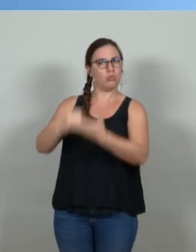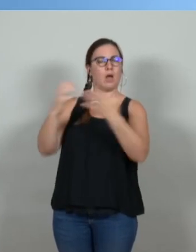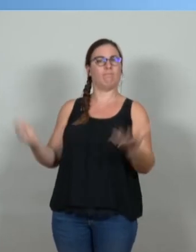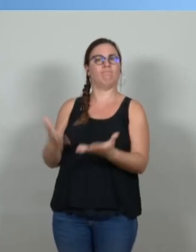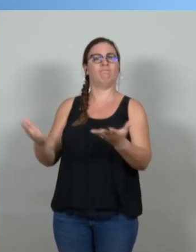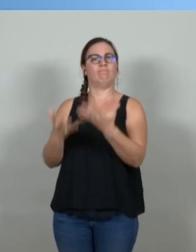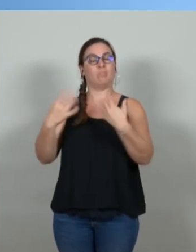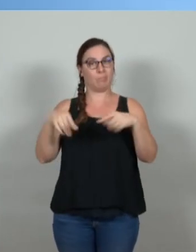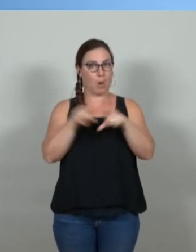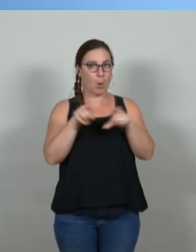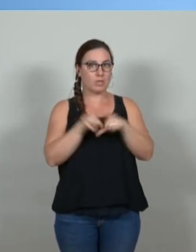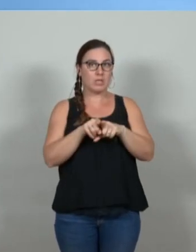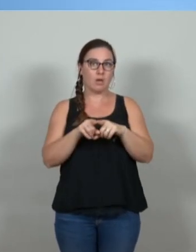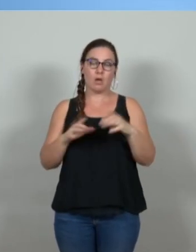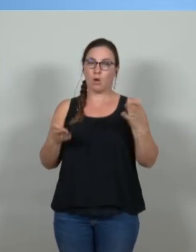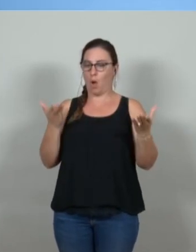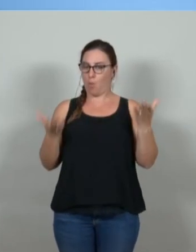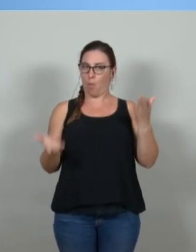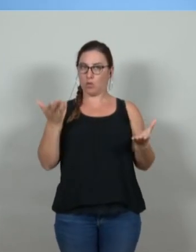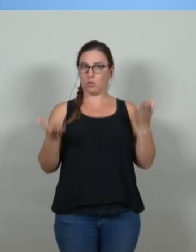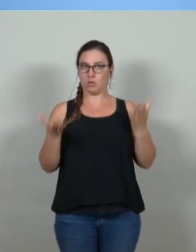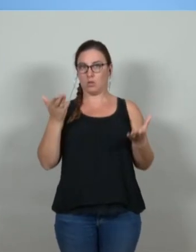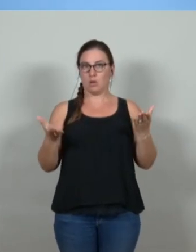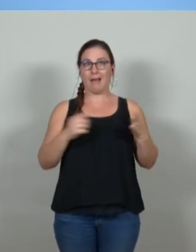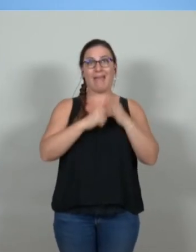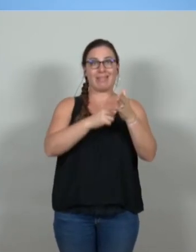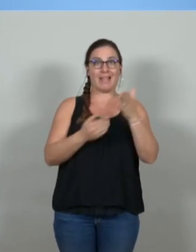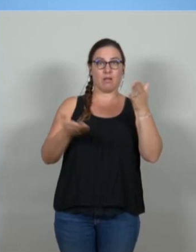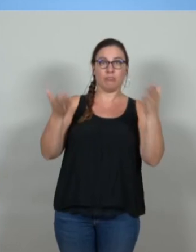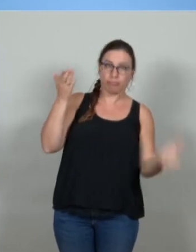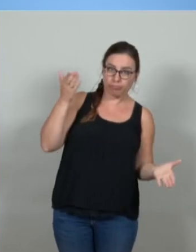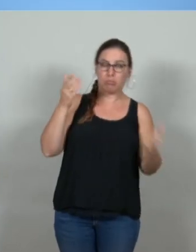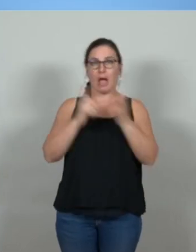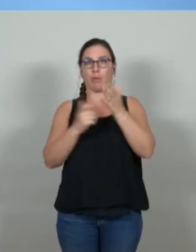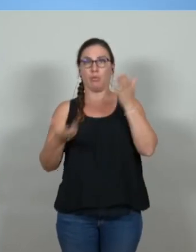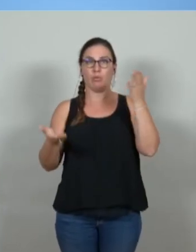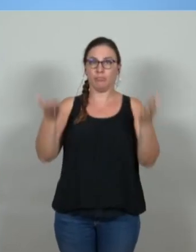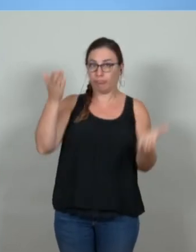pour les compenser de façon à ce que ça ne pèse pas ni sur la dette ni sur l'impôt